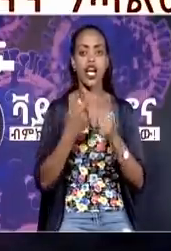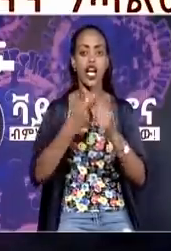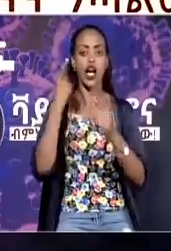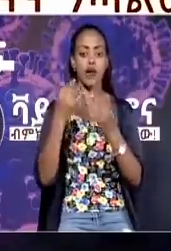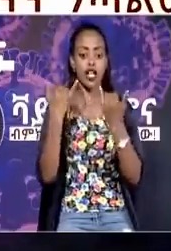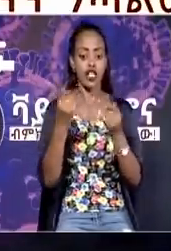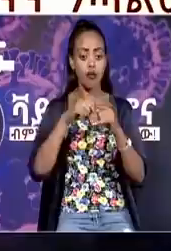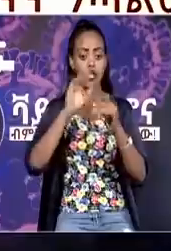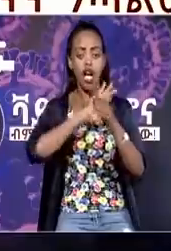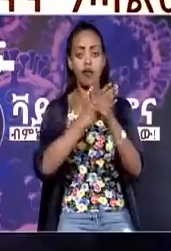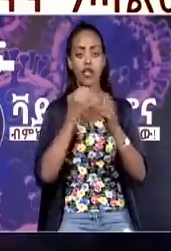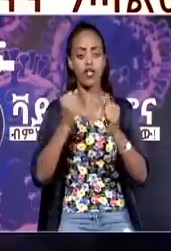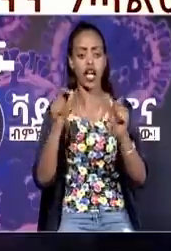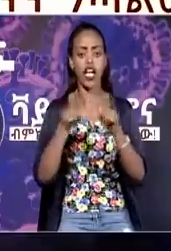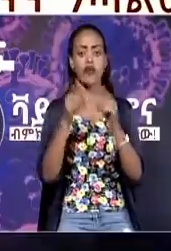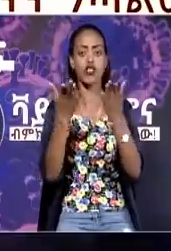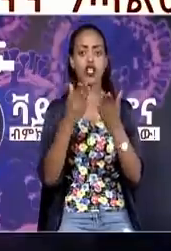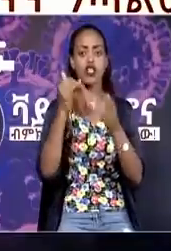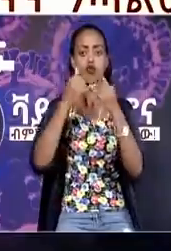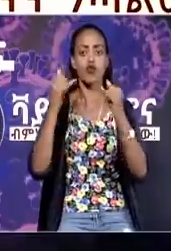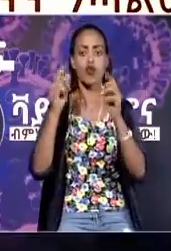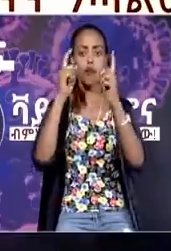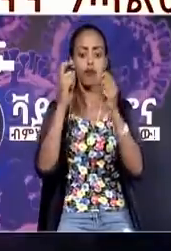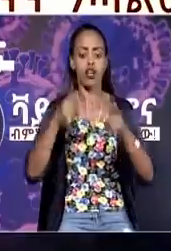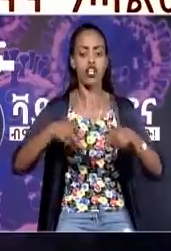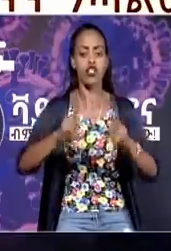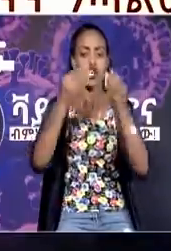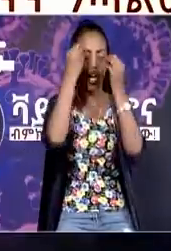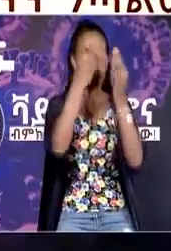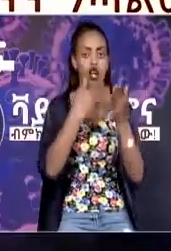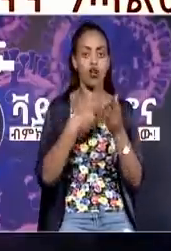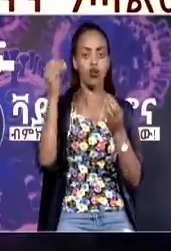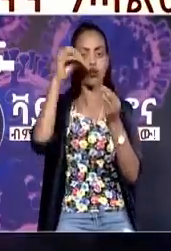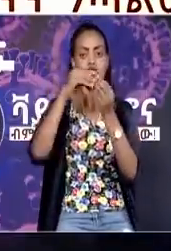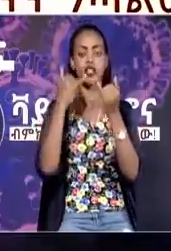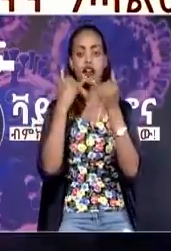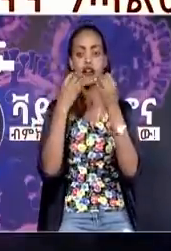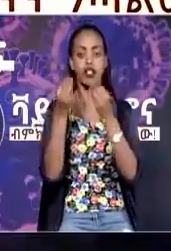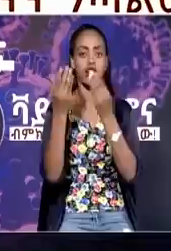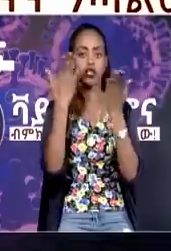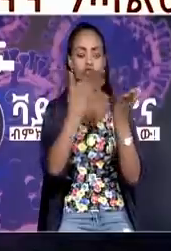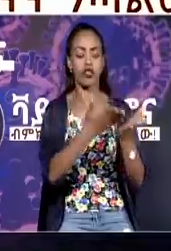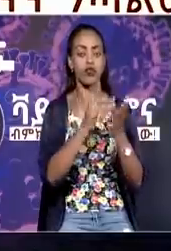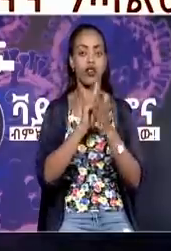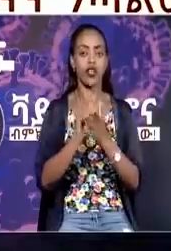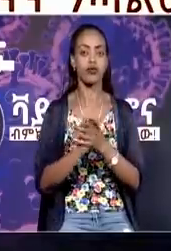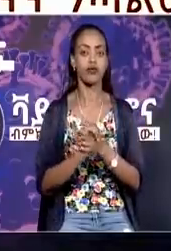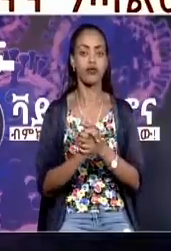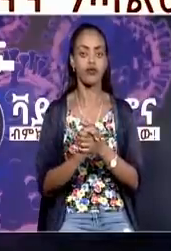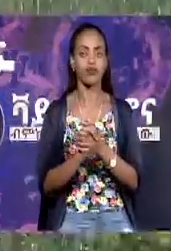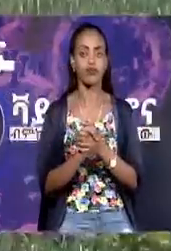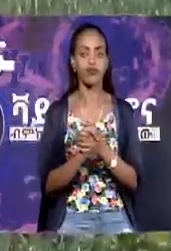بحزيو عقمت هاتمت نخار كم زللي إنستيتوت مرمر حرشا فريت أولو أصفا بايز لأو حبري تايو حلنا رأيه كم سعب كتور بايا